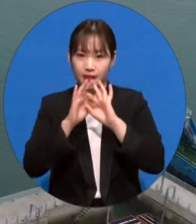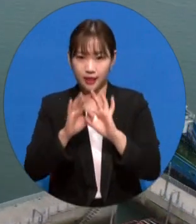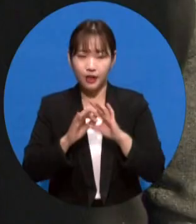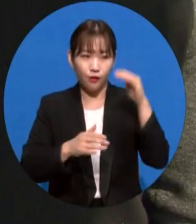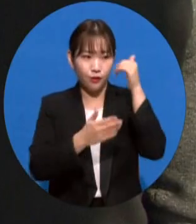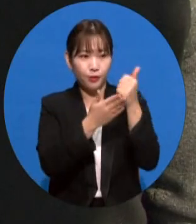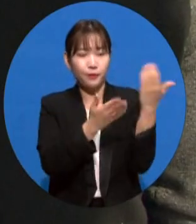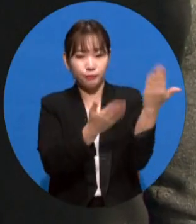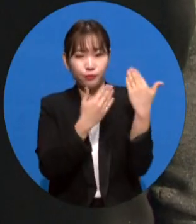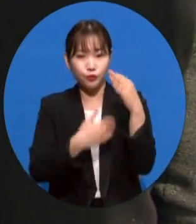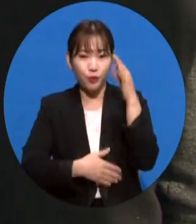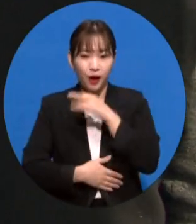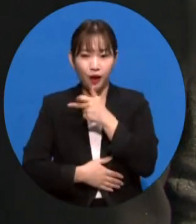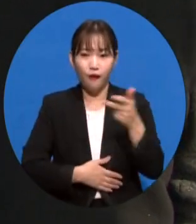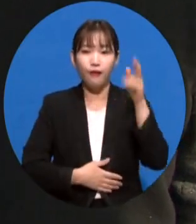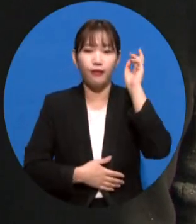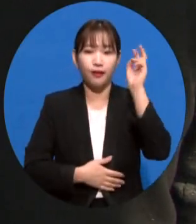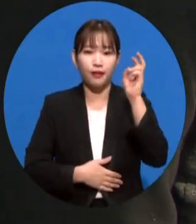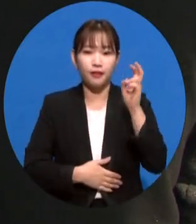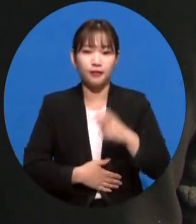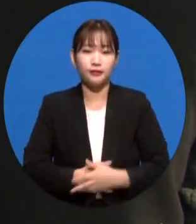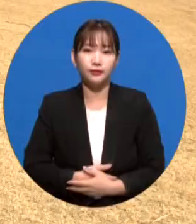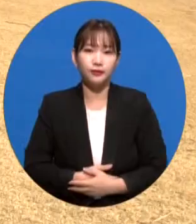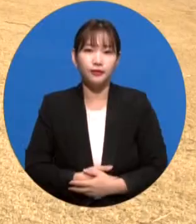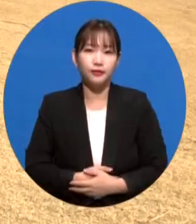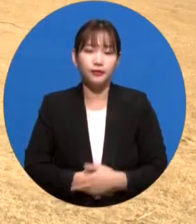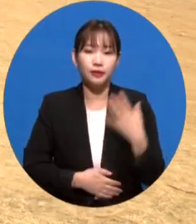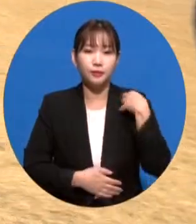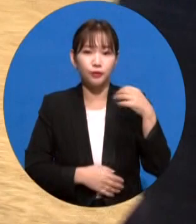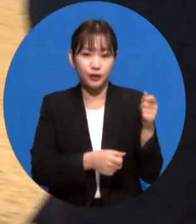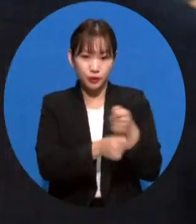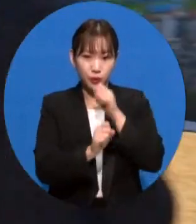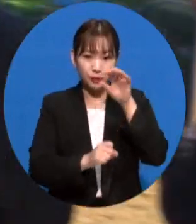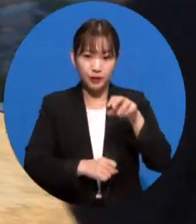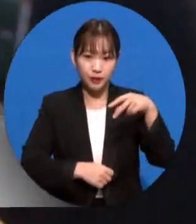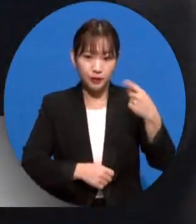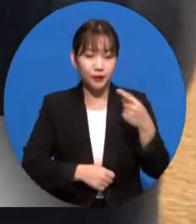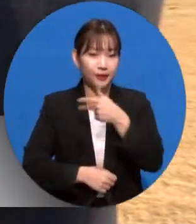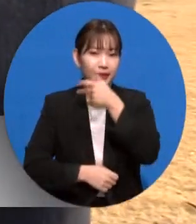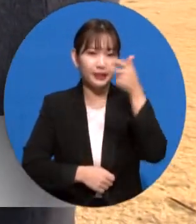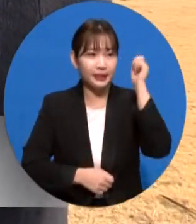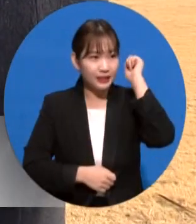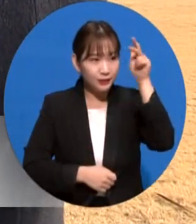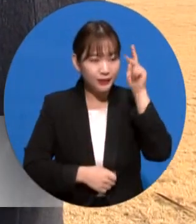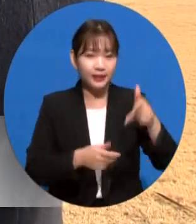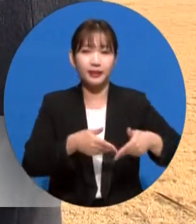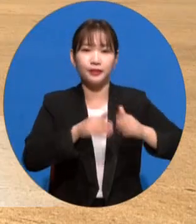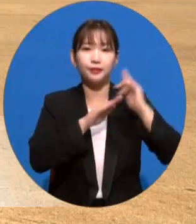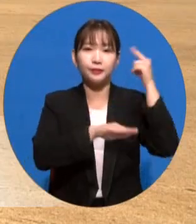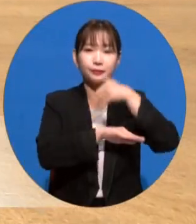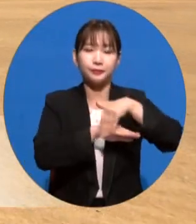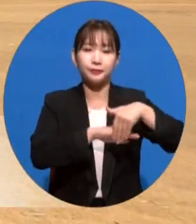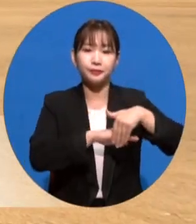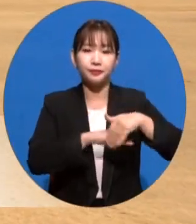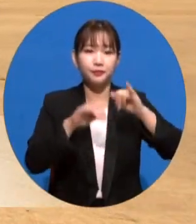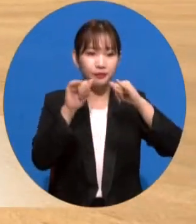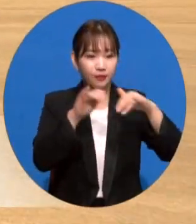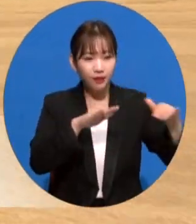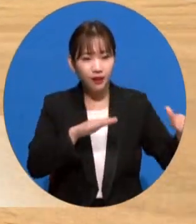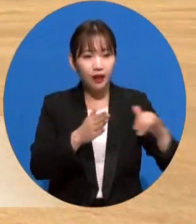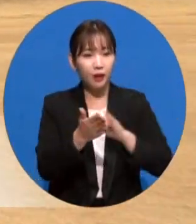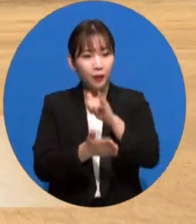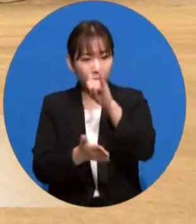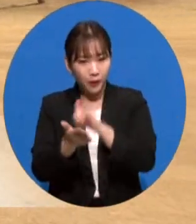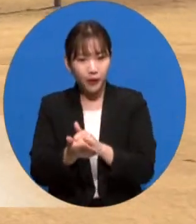관광객 유치 효과가 클 것으로 보입니다. 무안골프장에도 대규모 리조트가 들어섭니다. 바다와